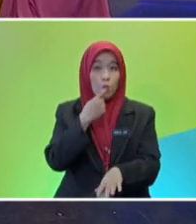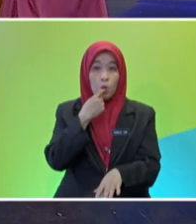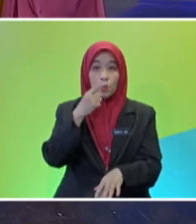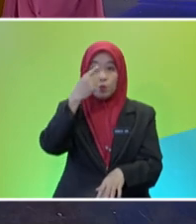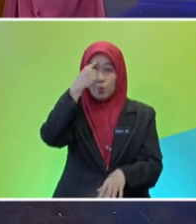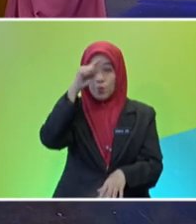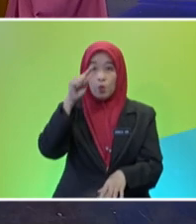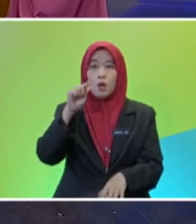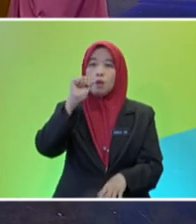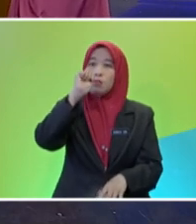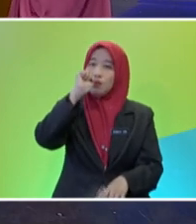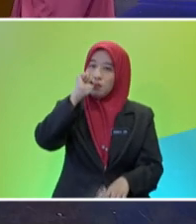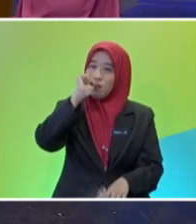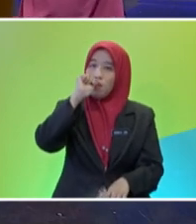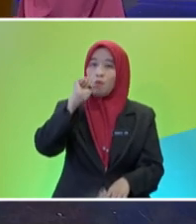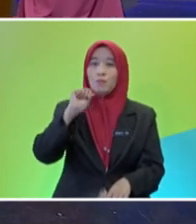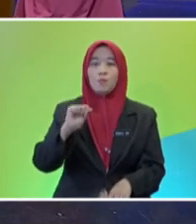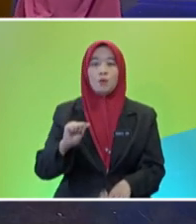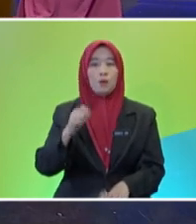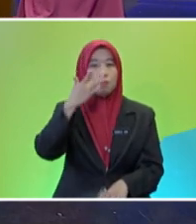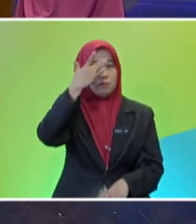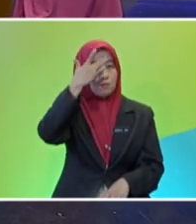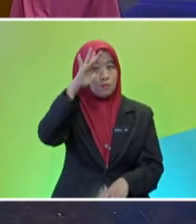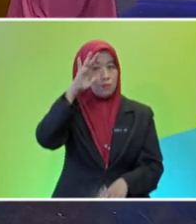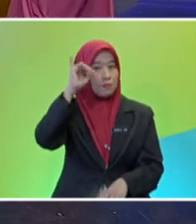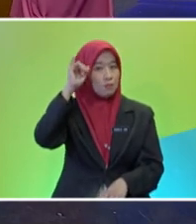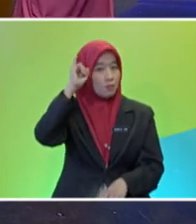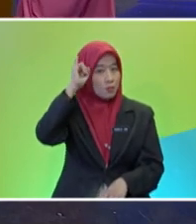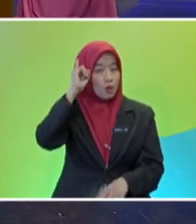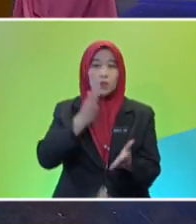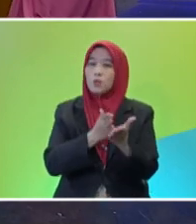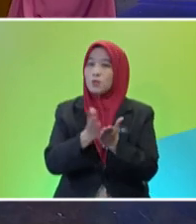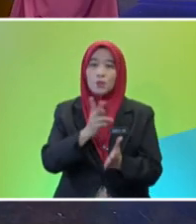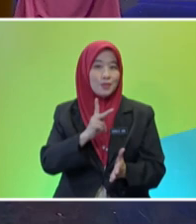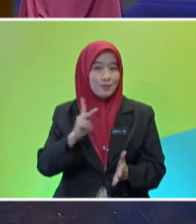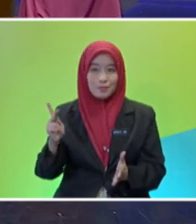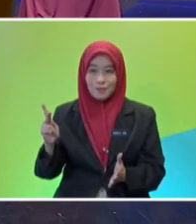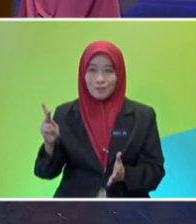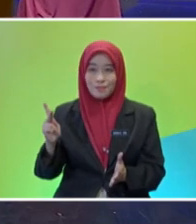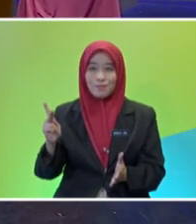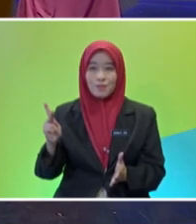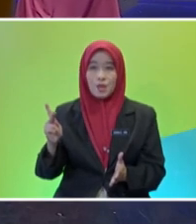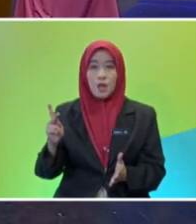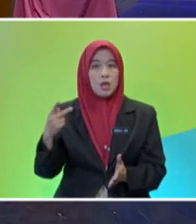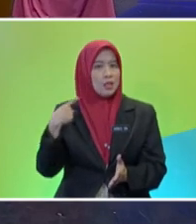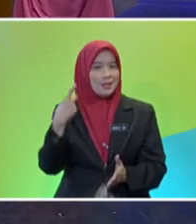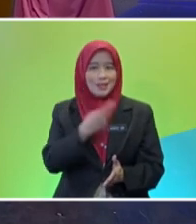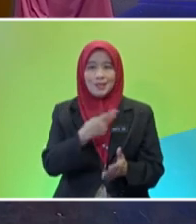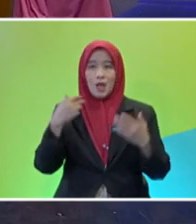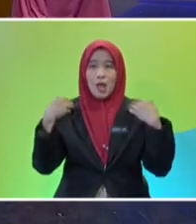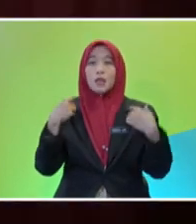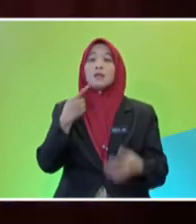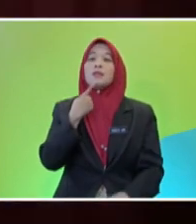pun boleh. Untuk minum. Pandai Irfan. Okey, kita teruskan. Okey. Kita ada